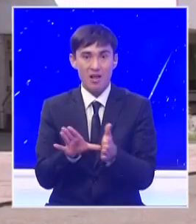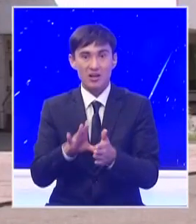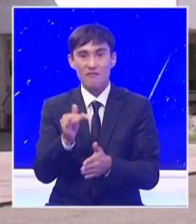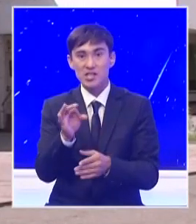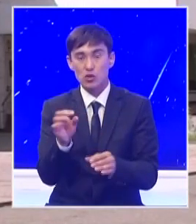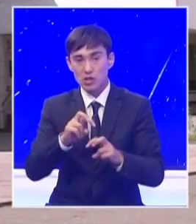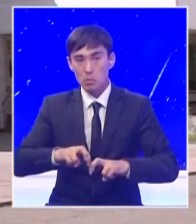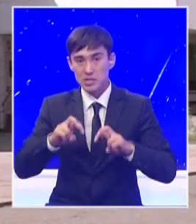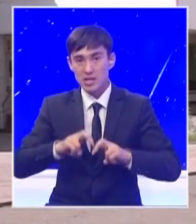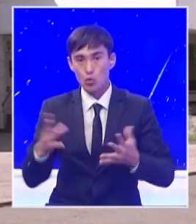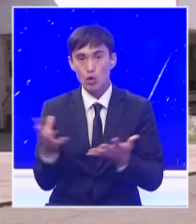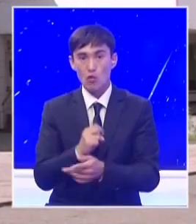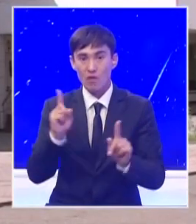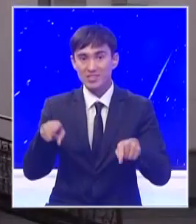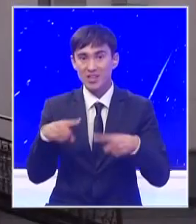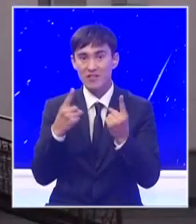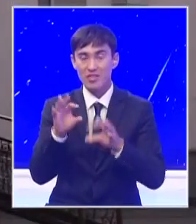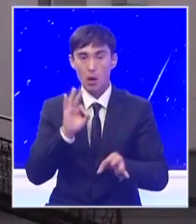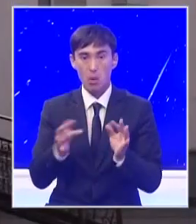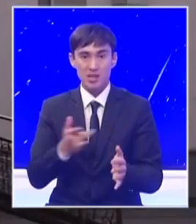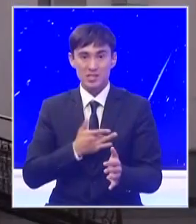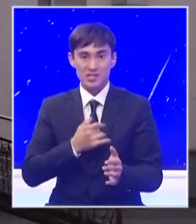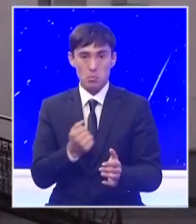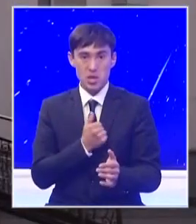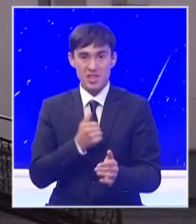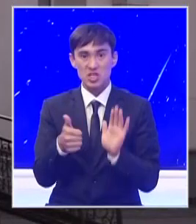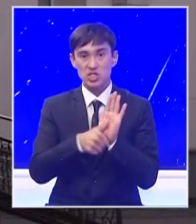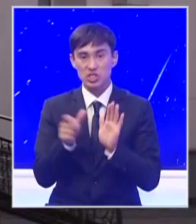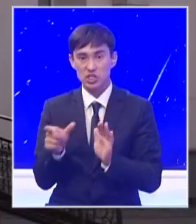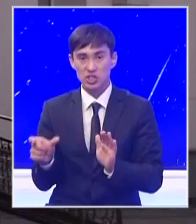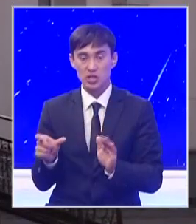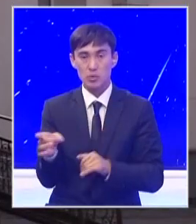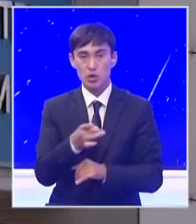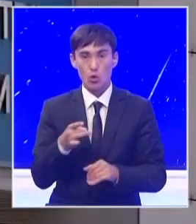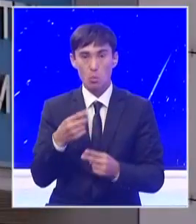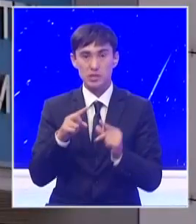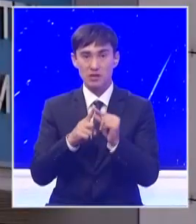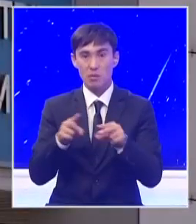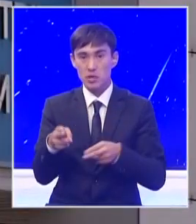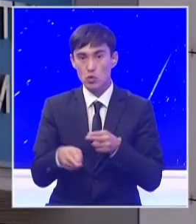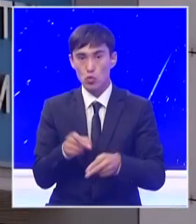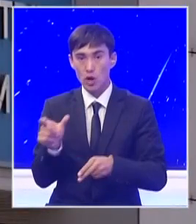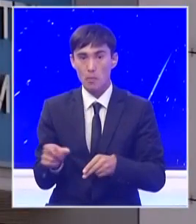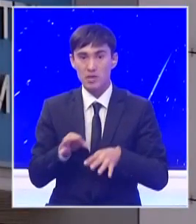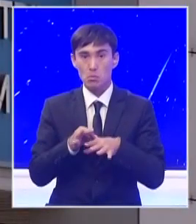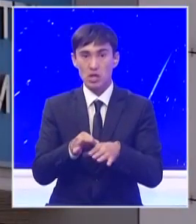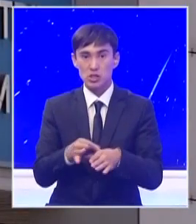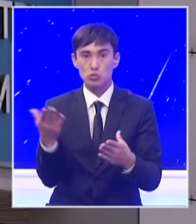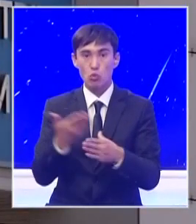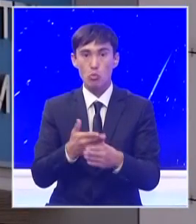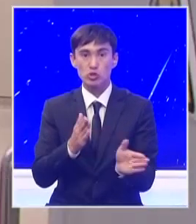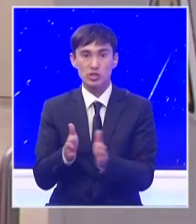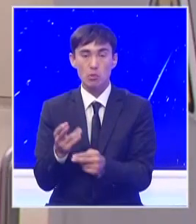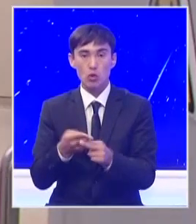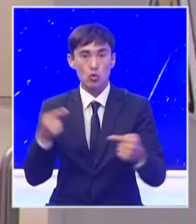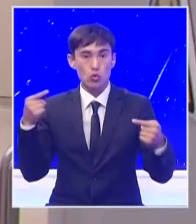электрофизиологического обследования удалось восстановить нормальное сердцебиение 6 жителям региона. По словам хирургов, операции прошли с помощью системы,